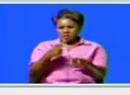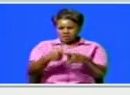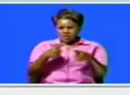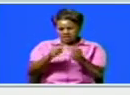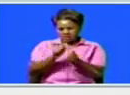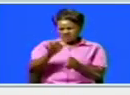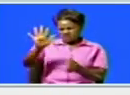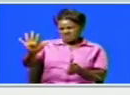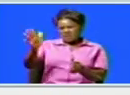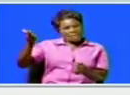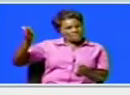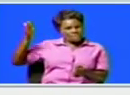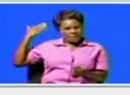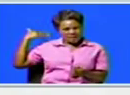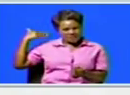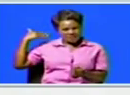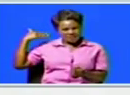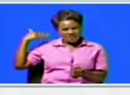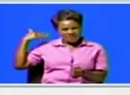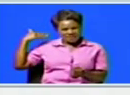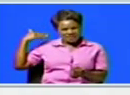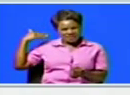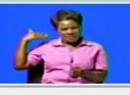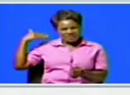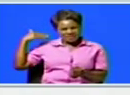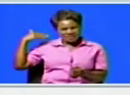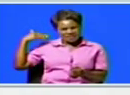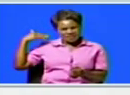ago. Kwa sababu tutajua umri wako sasa huko.